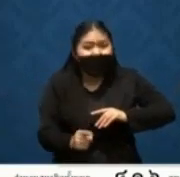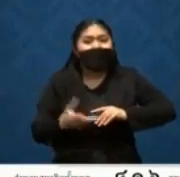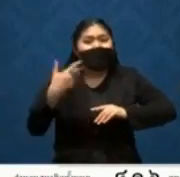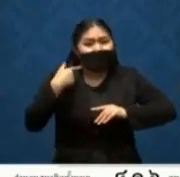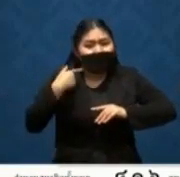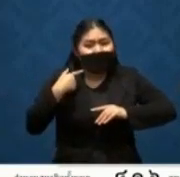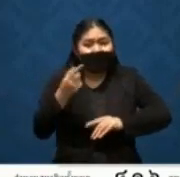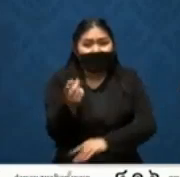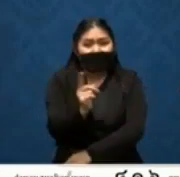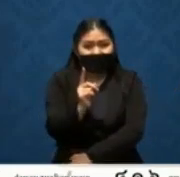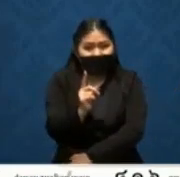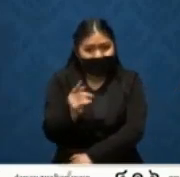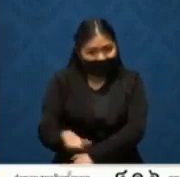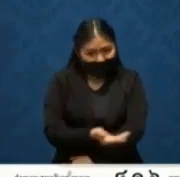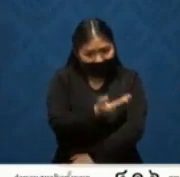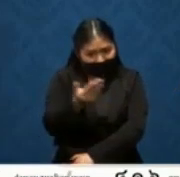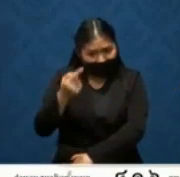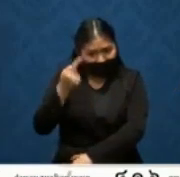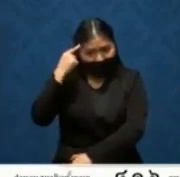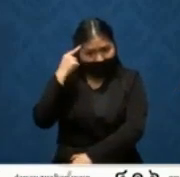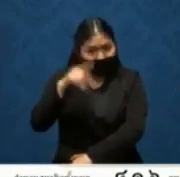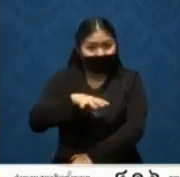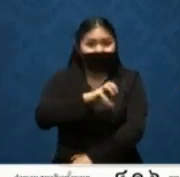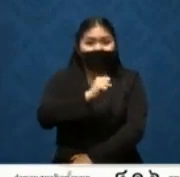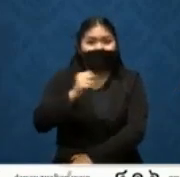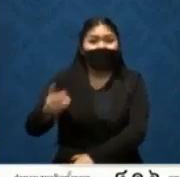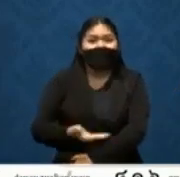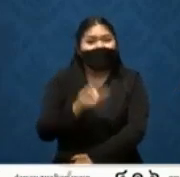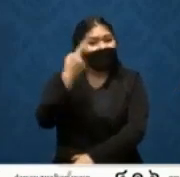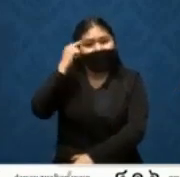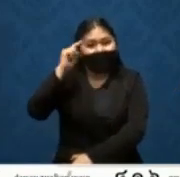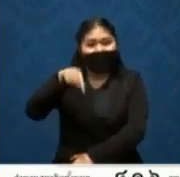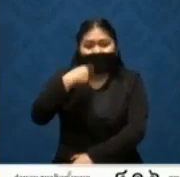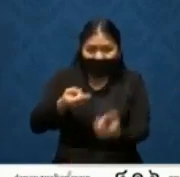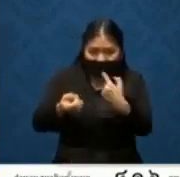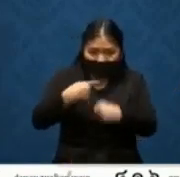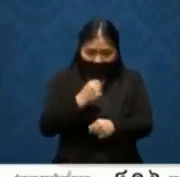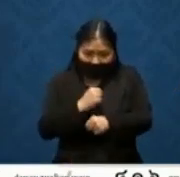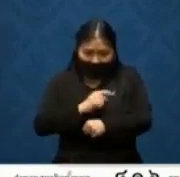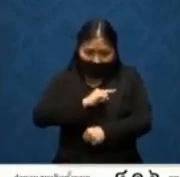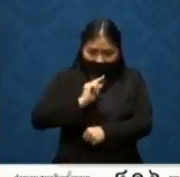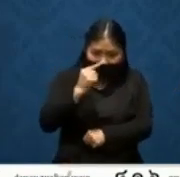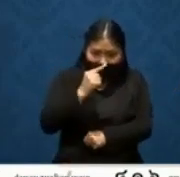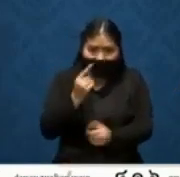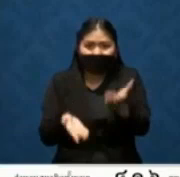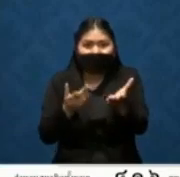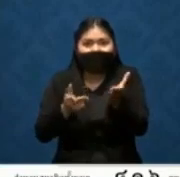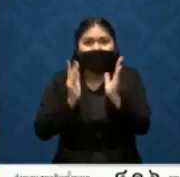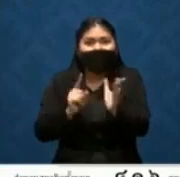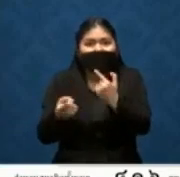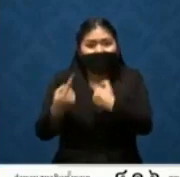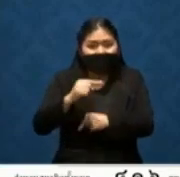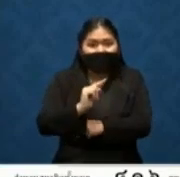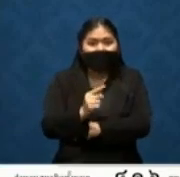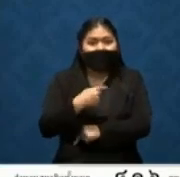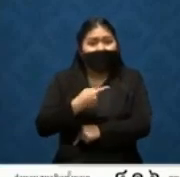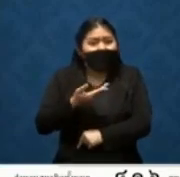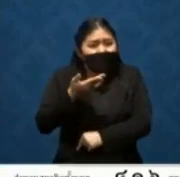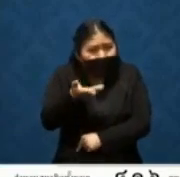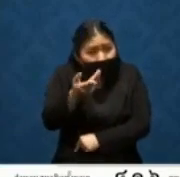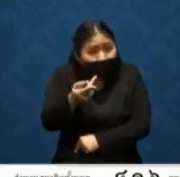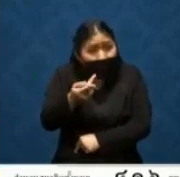ท่านณที่นี้ผู้แทนราษฎรทุกท่านไม่รู้ใครจะกลับเข้ามาใหม่หรือผู้ที่เข้ามาใหม่โปรดกรุณาเอา